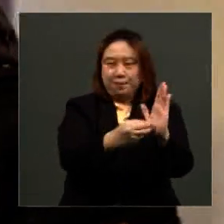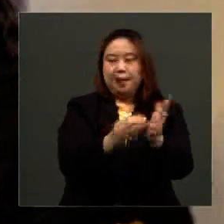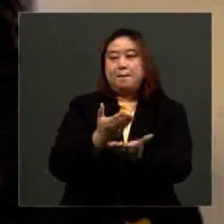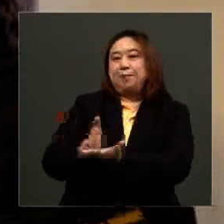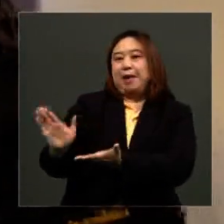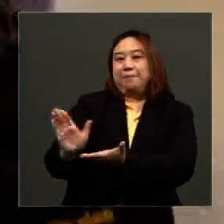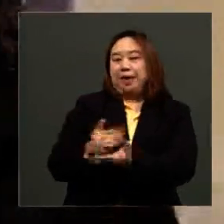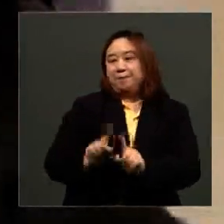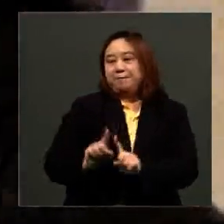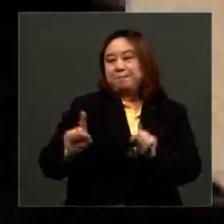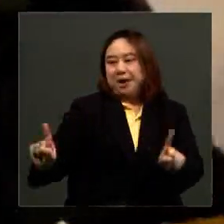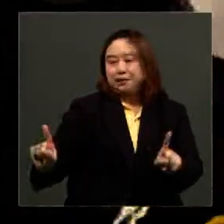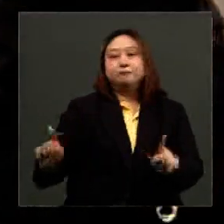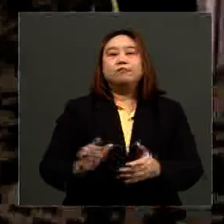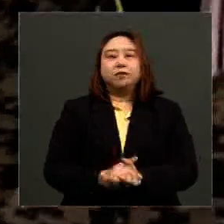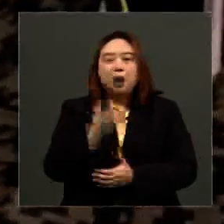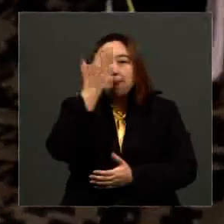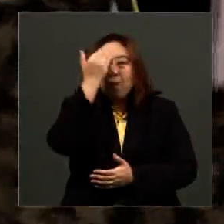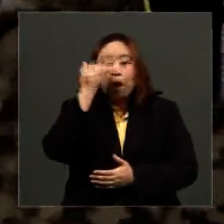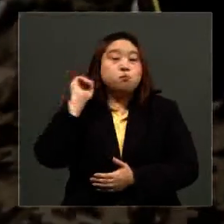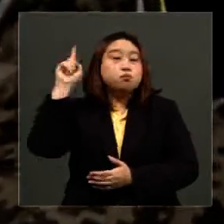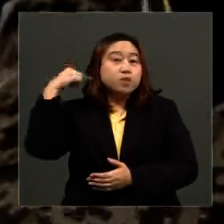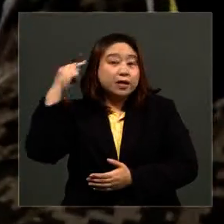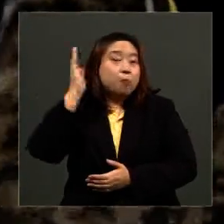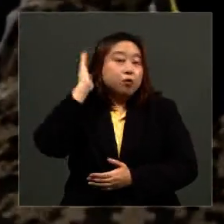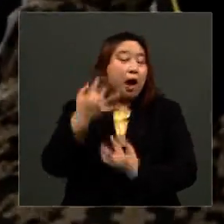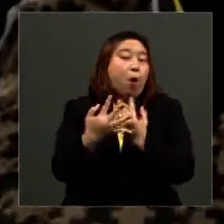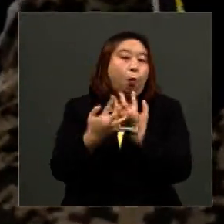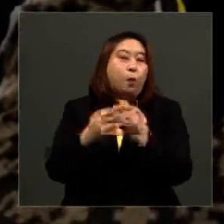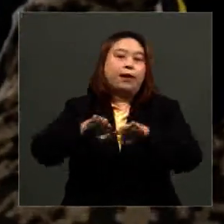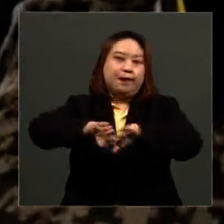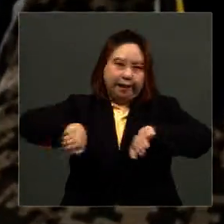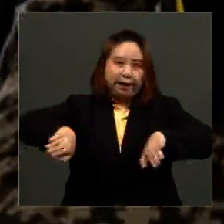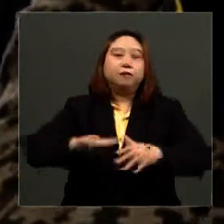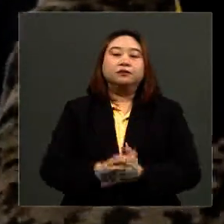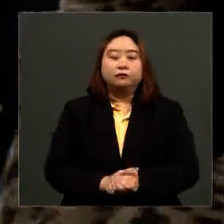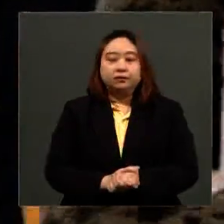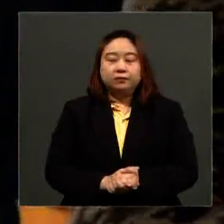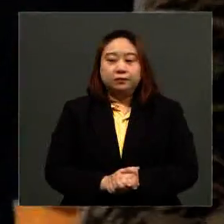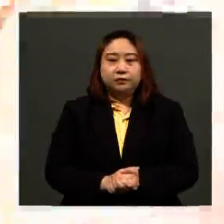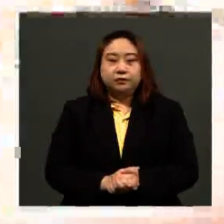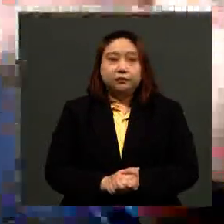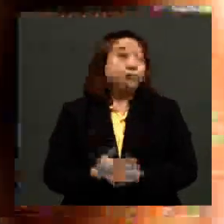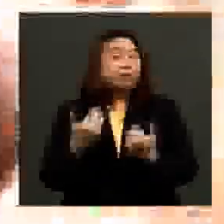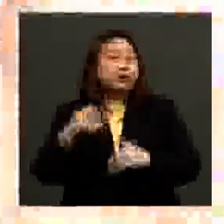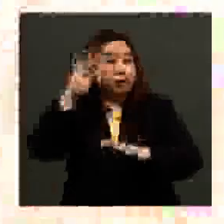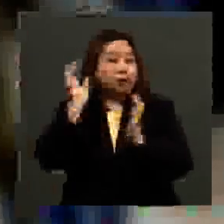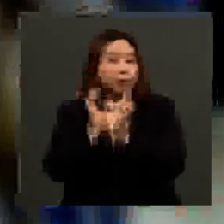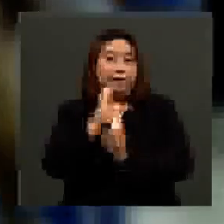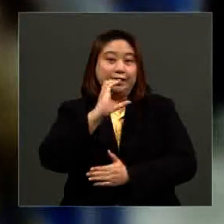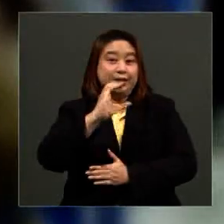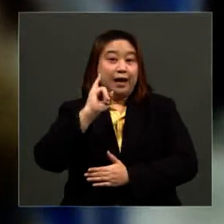หน้าที่กันไปนะคะเพราะว่าผู้ต้องหาที่เป็นหญิงและชายเนี่ยแยกคั้งกันอยู่ขณะที่กองบัญชาการตำรวจสอบสวน